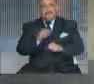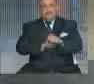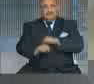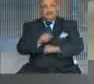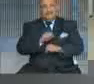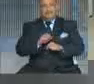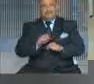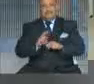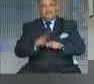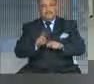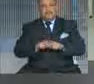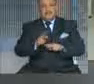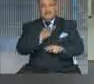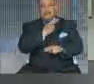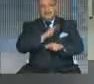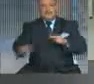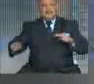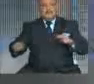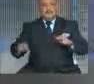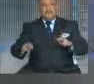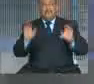في المنظومة الصحية عامة.